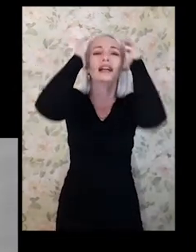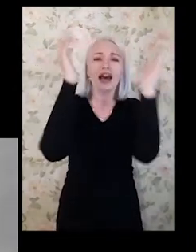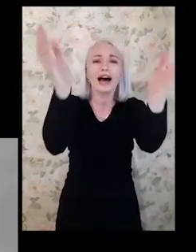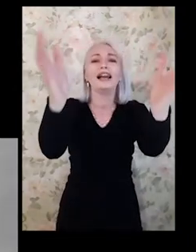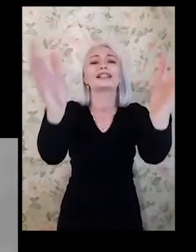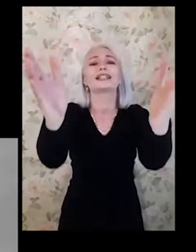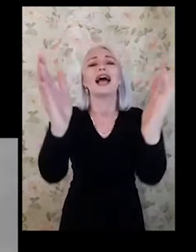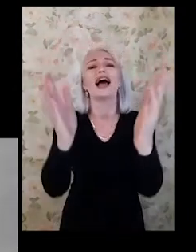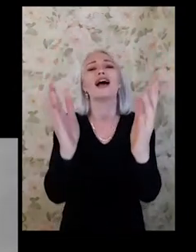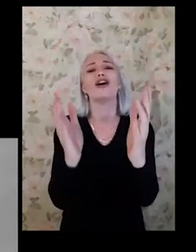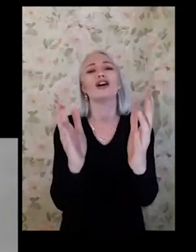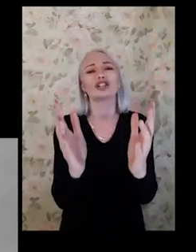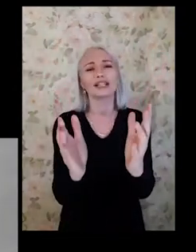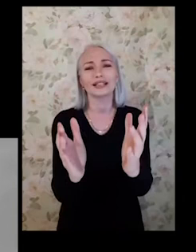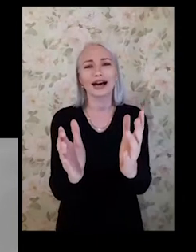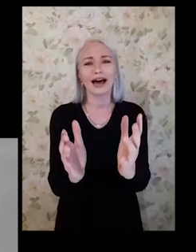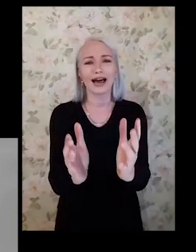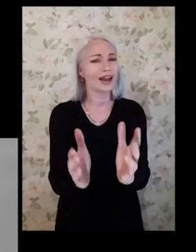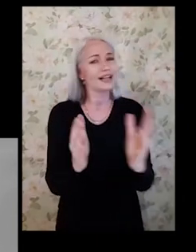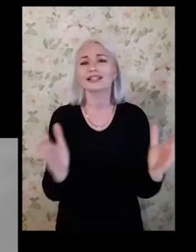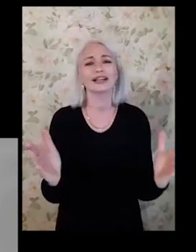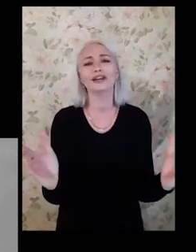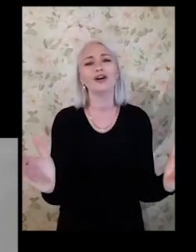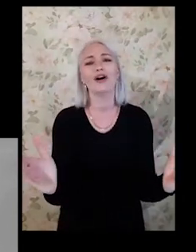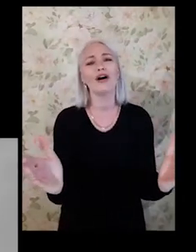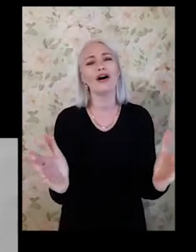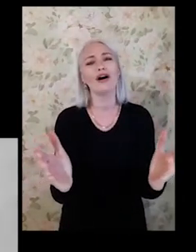крик. Алексей, Алешенька,